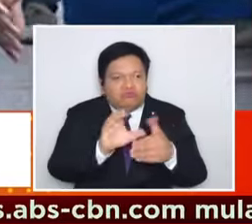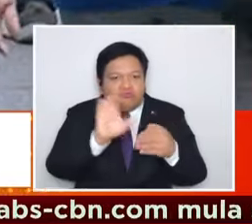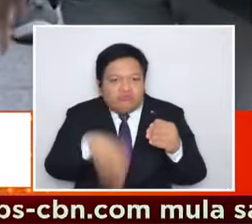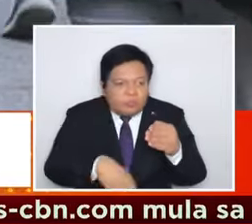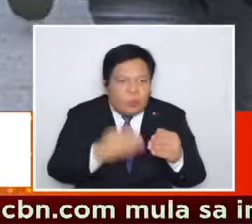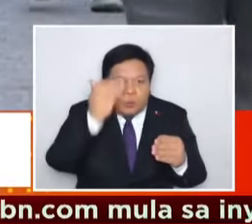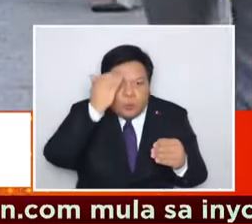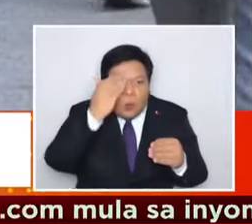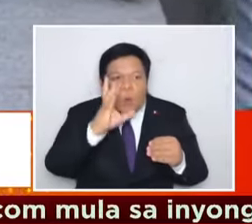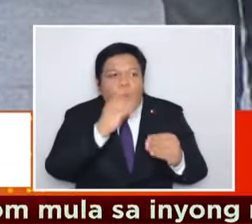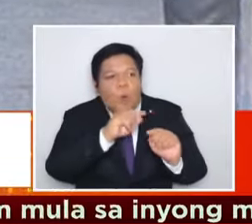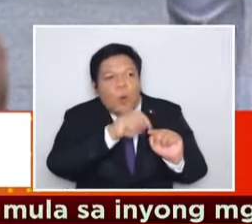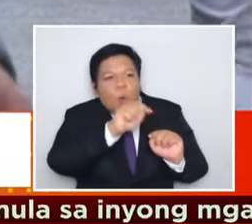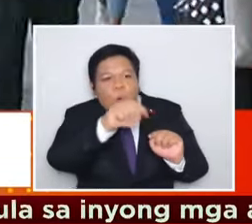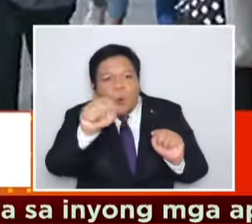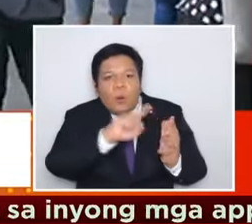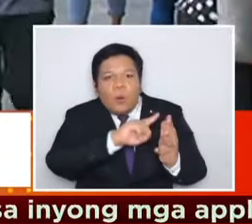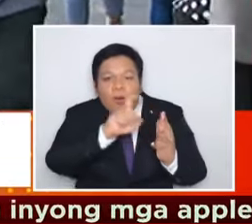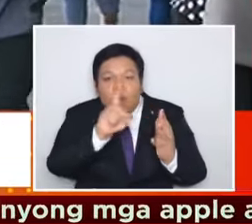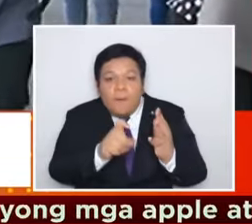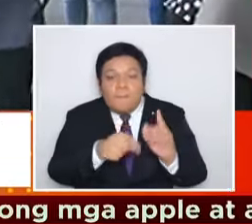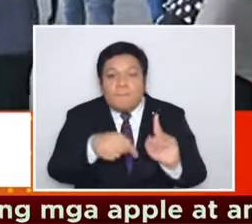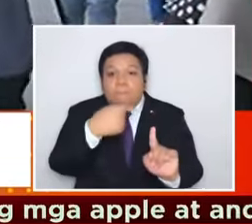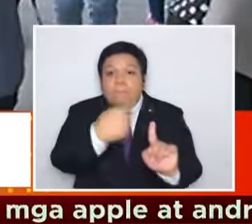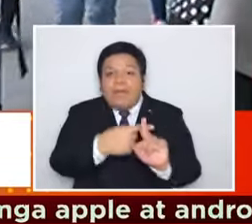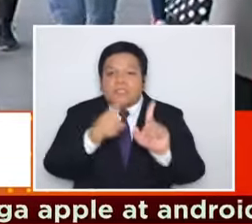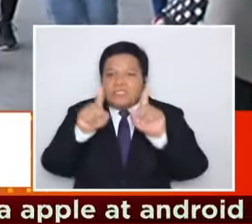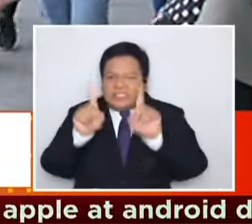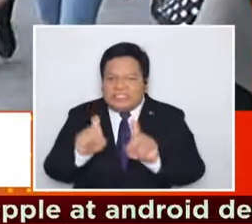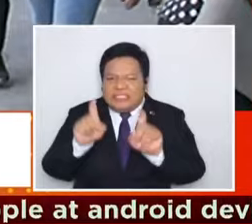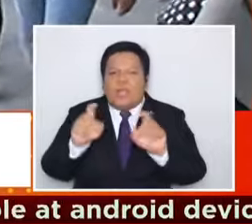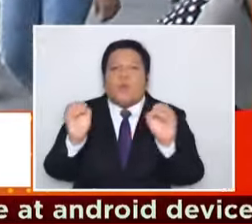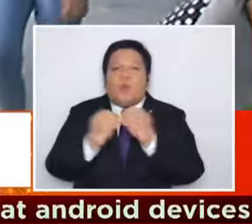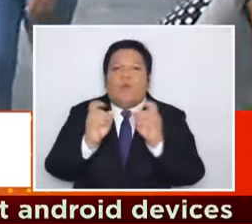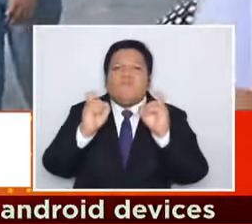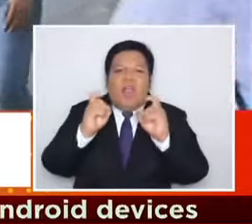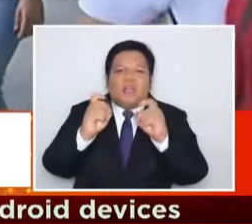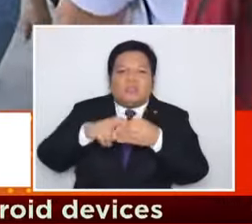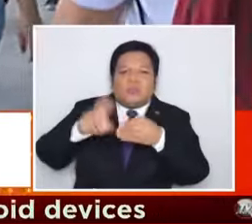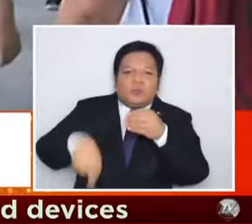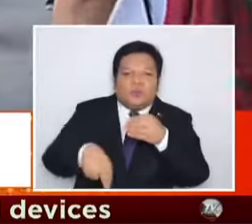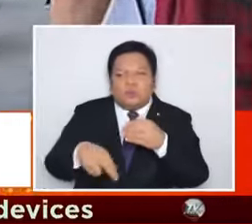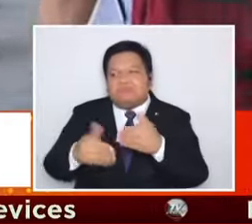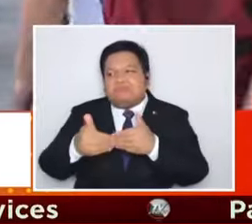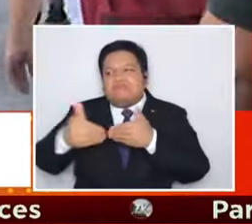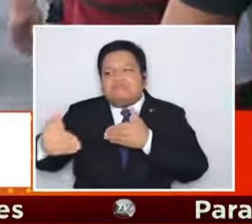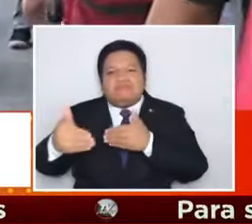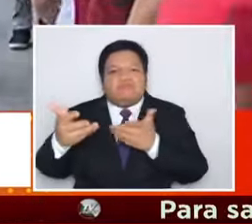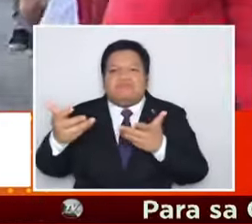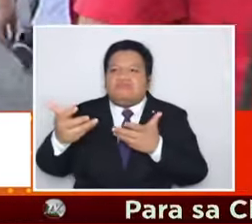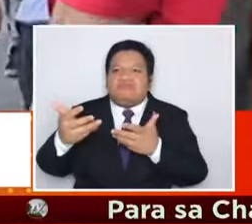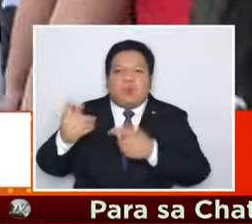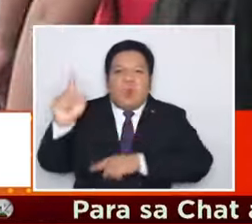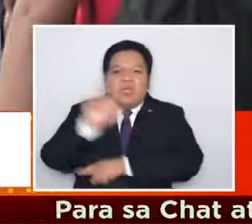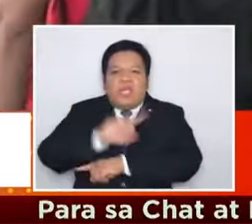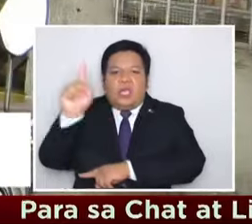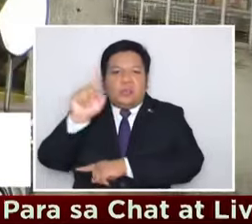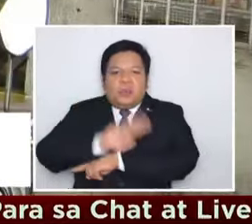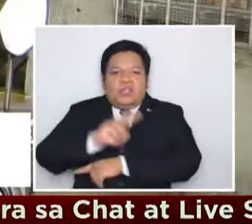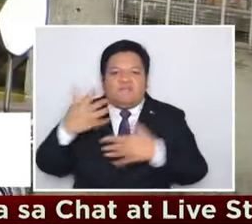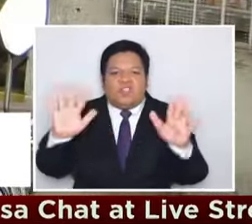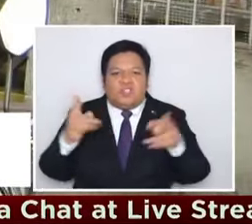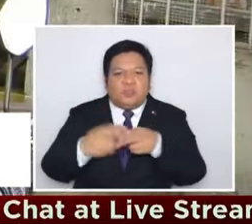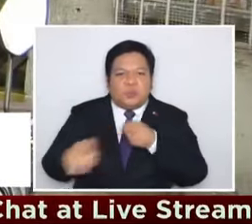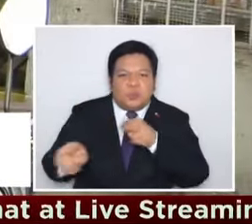yung contacts, and yung ating test ay lalabas agad in a day, matagal na yung